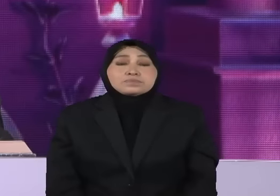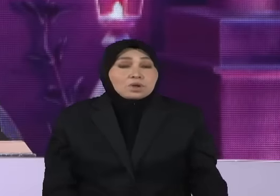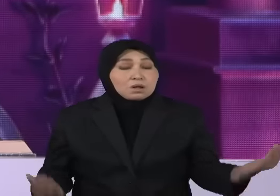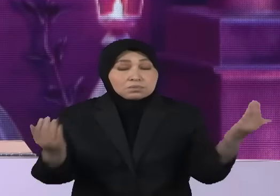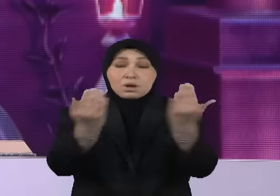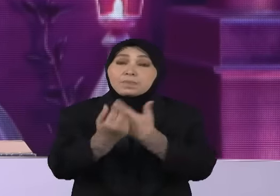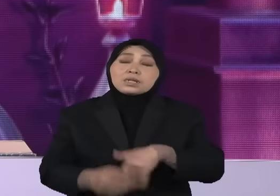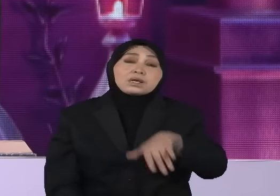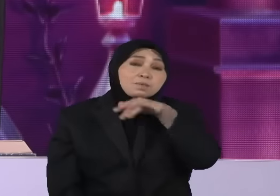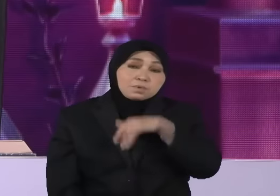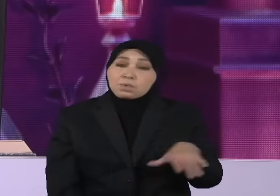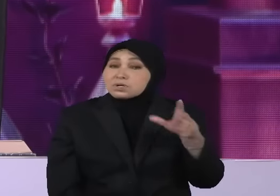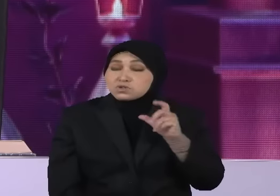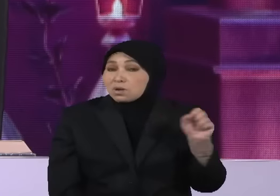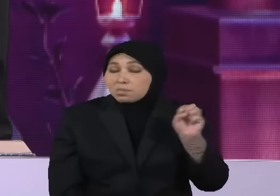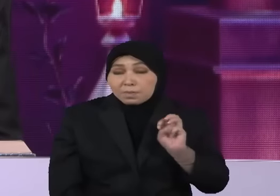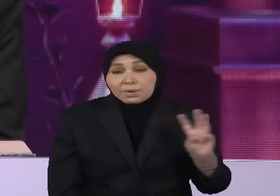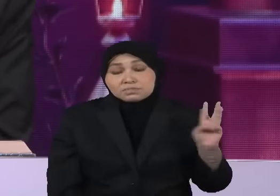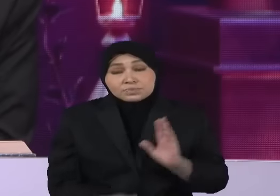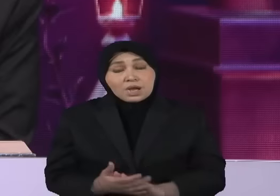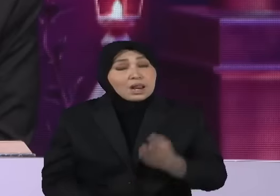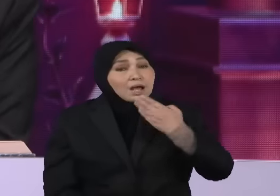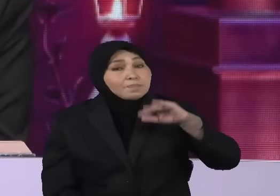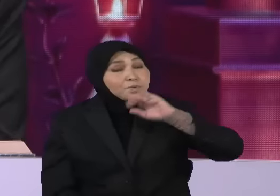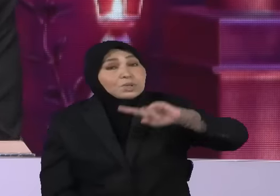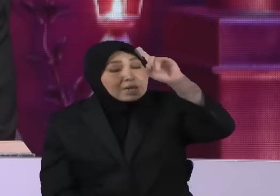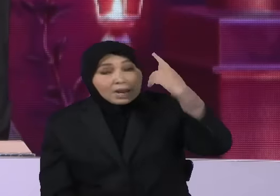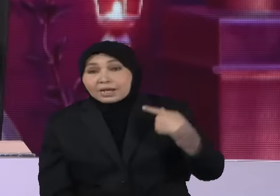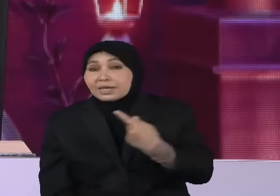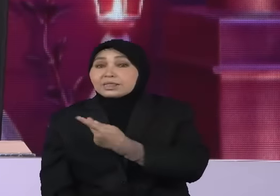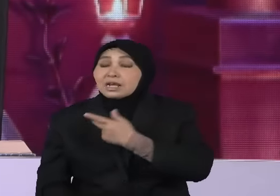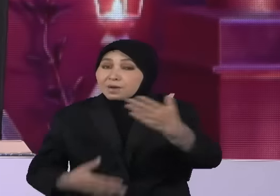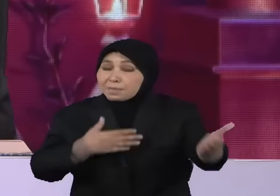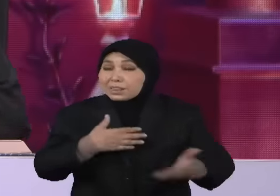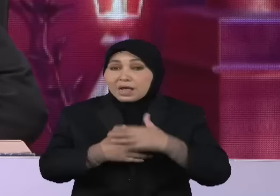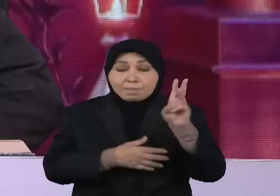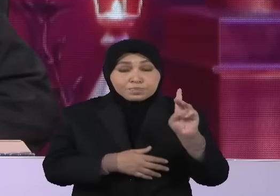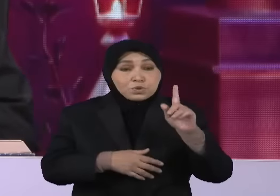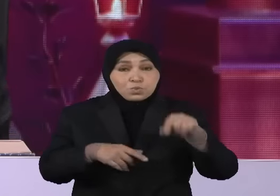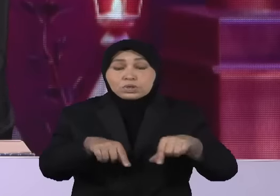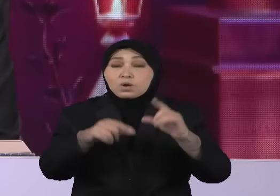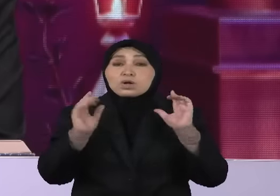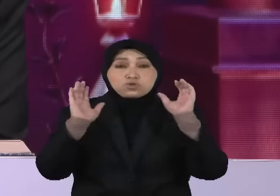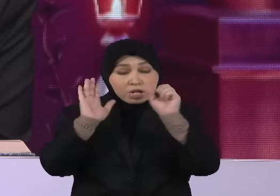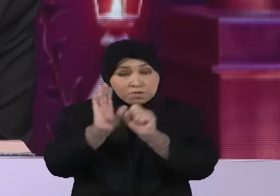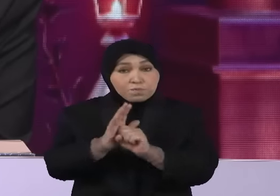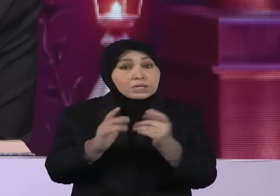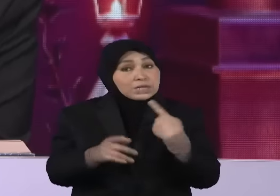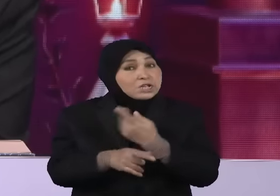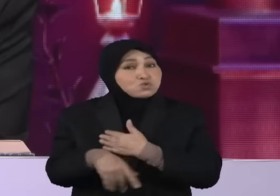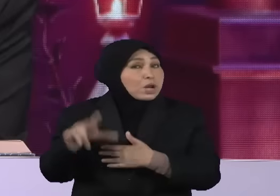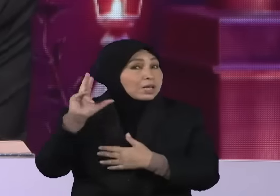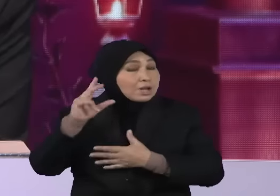salli ala Muhammad wa ala ali Muhammad. Alhamdulillah, kita kembali My Quran Time, Quran Salat Infaq. Kita dah dengar